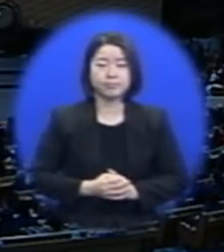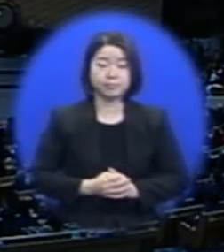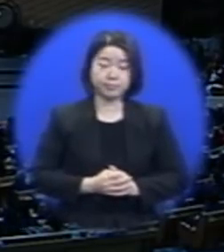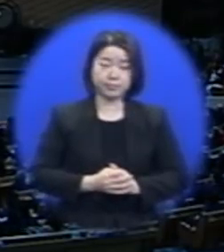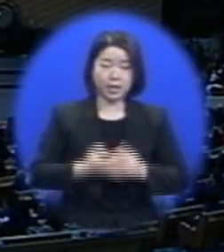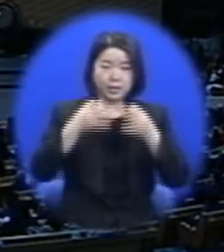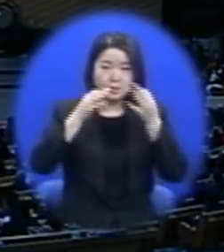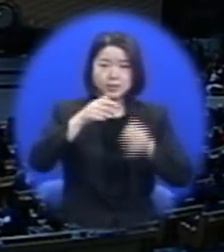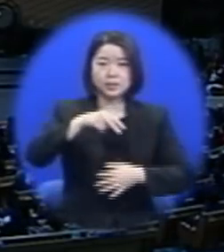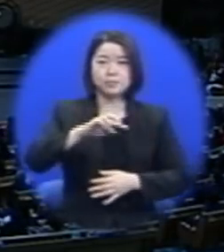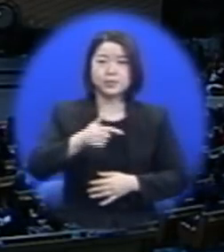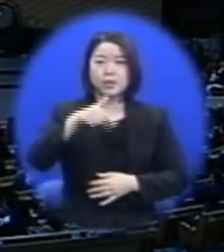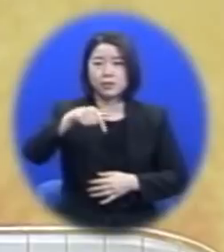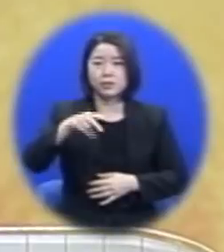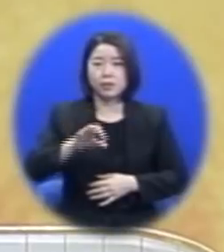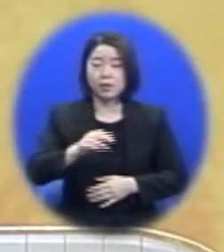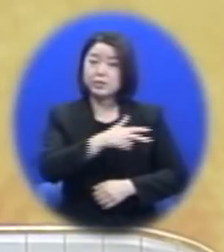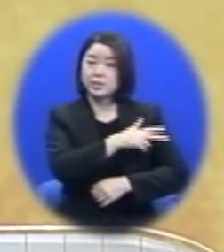김성경 집사님 간증 중에